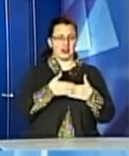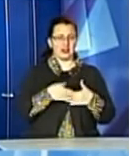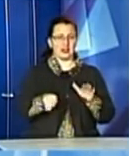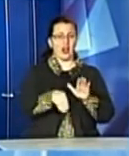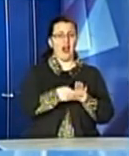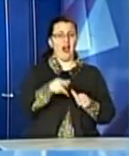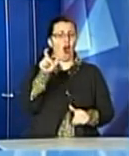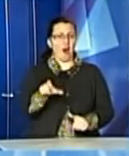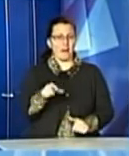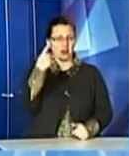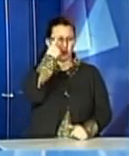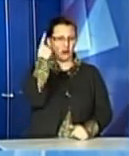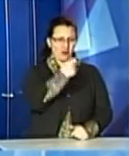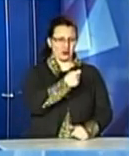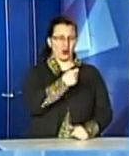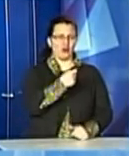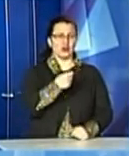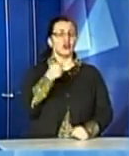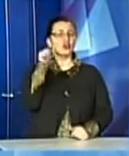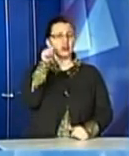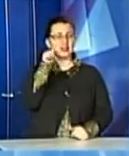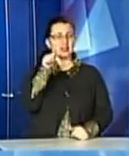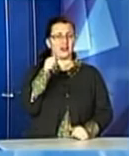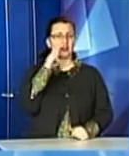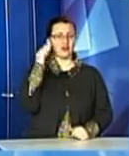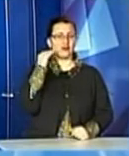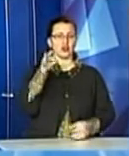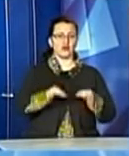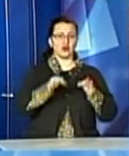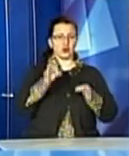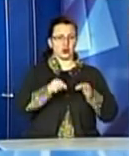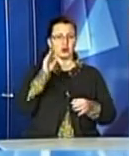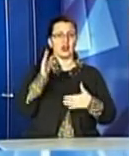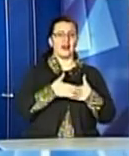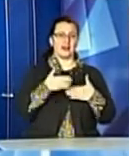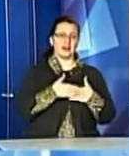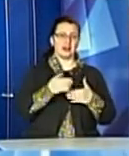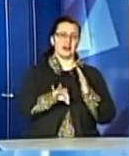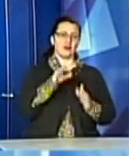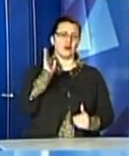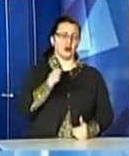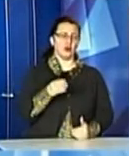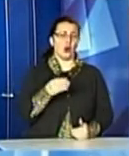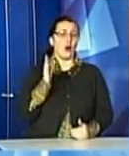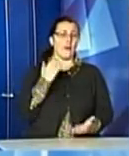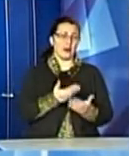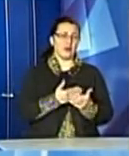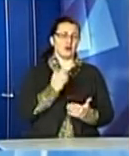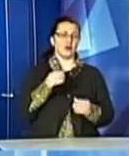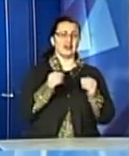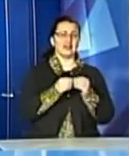повідомили про підозру. Завтра в Шевченківському райсуді Львова оберуть запобіжний захід. Йому загрожує до 10 років позбавлення